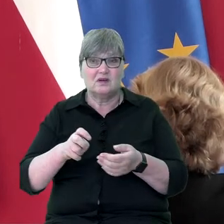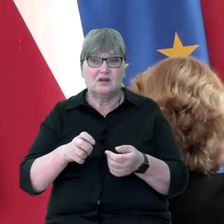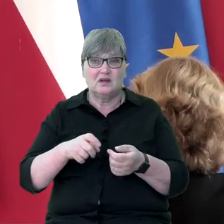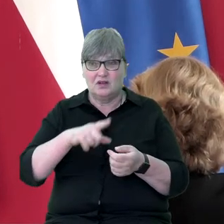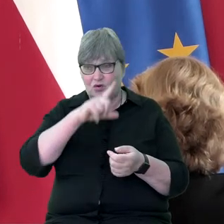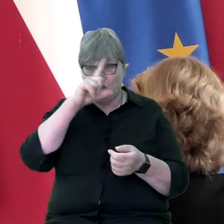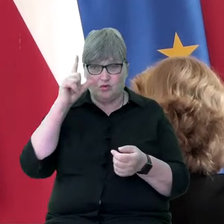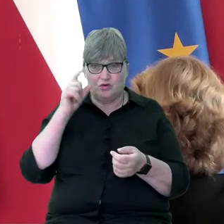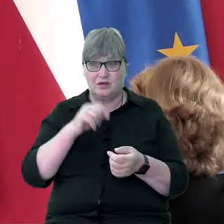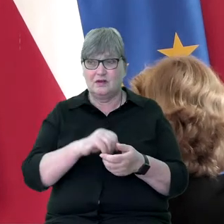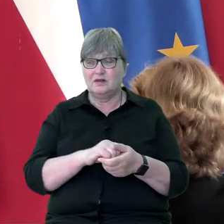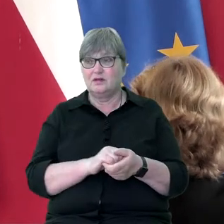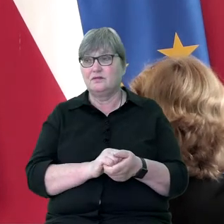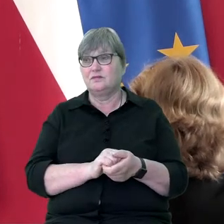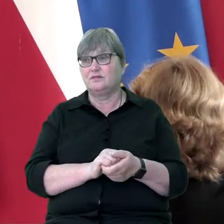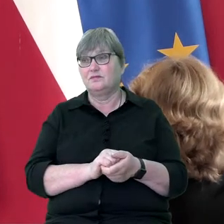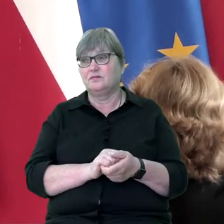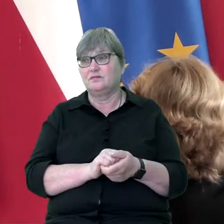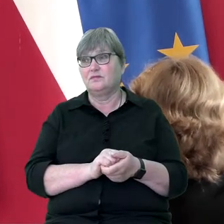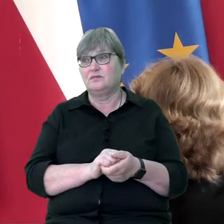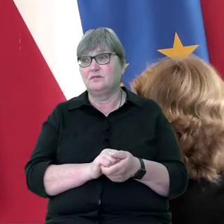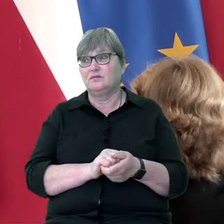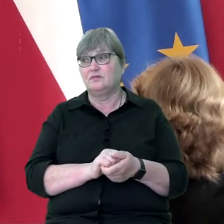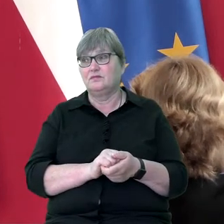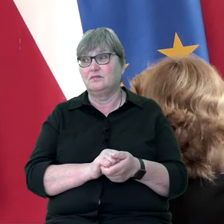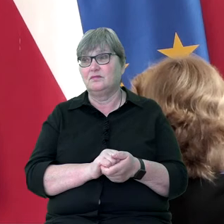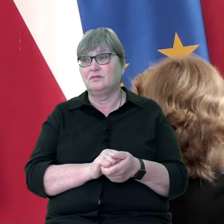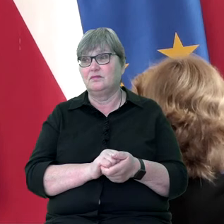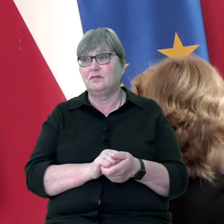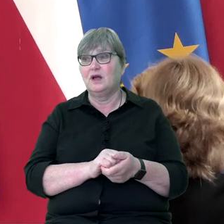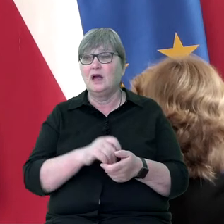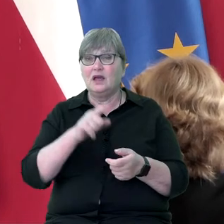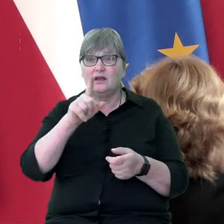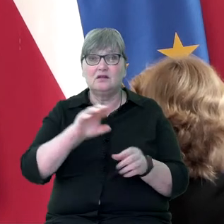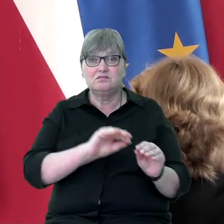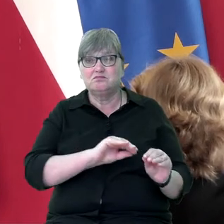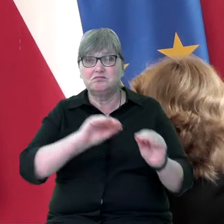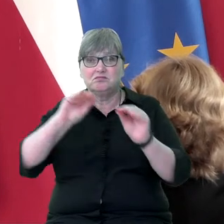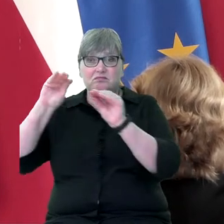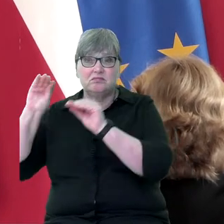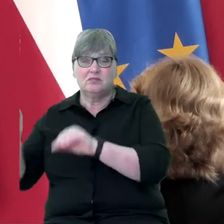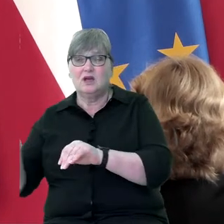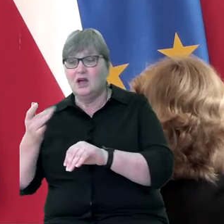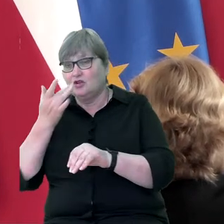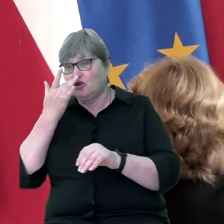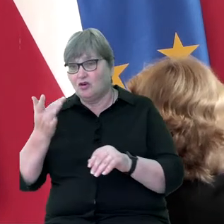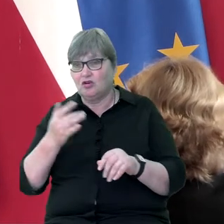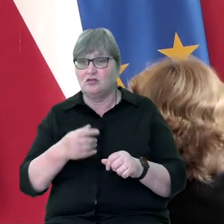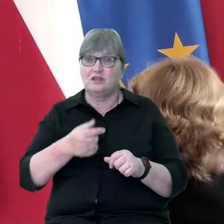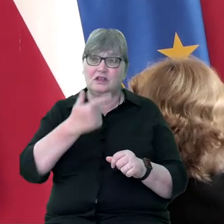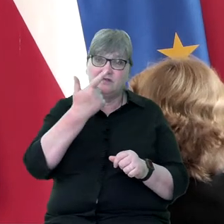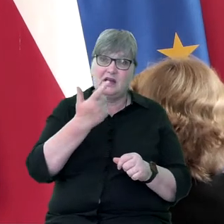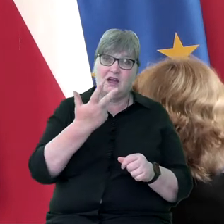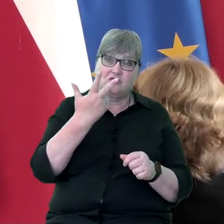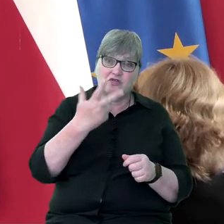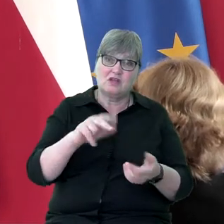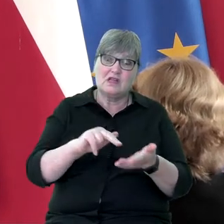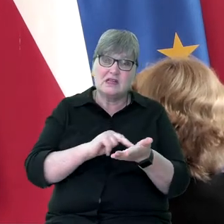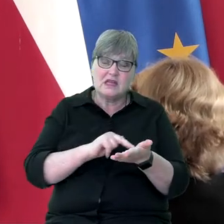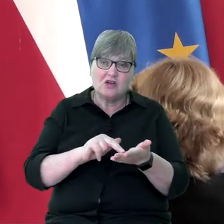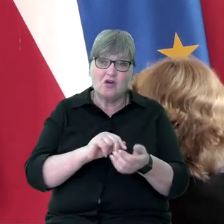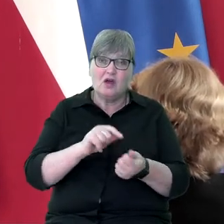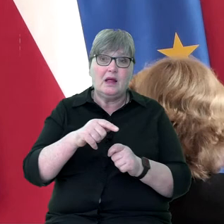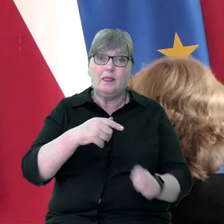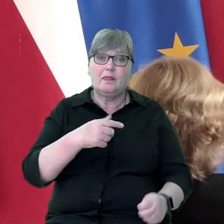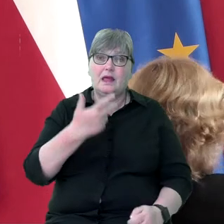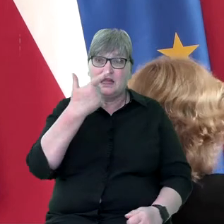wysiłek ciągle chyba dobrze historycznie opracowany, ale też przez te mniej więcej 2-3 tygodnie można powiedzieć, że realna